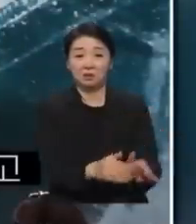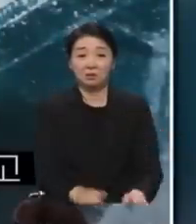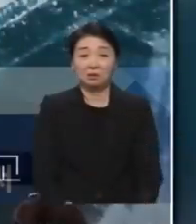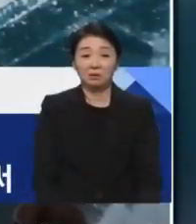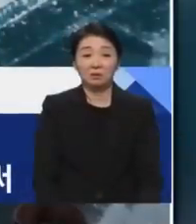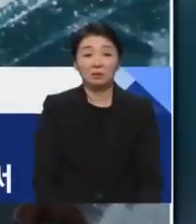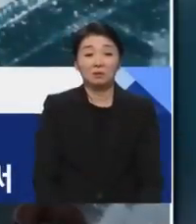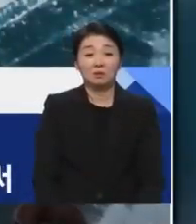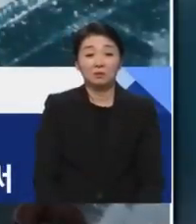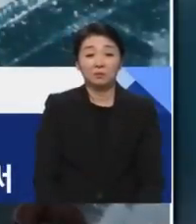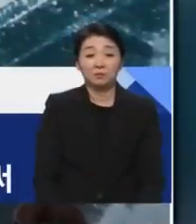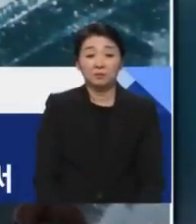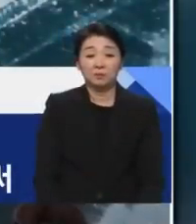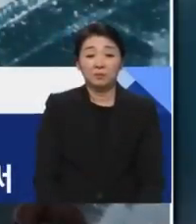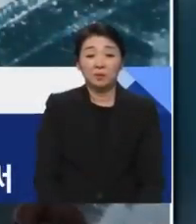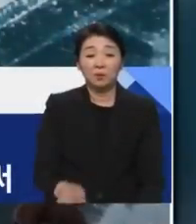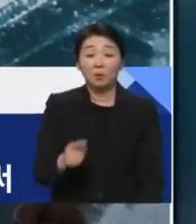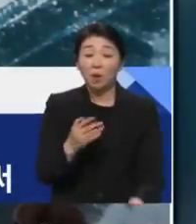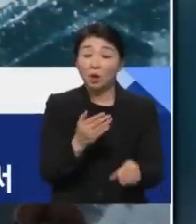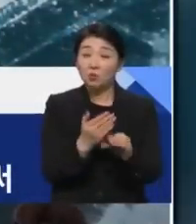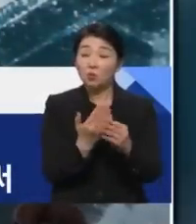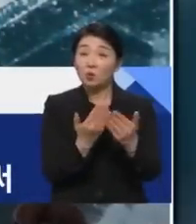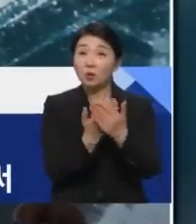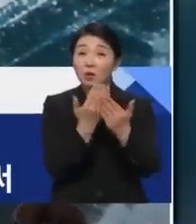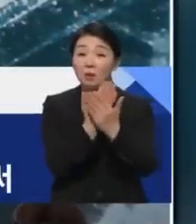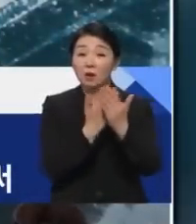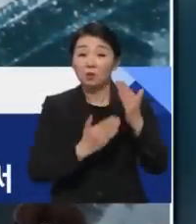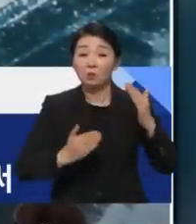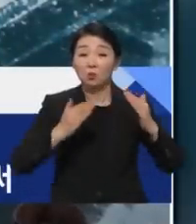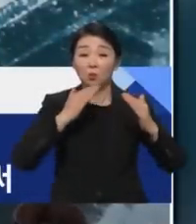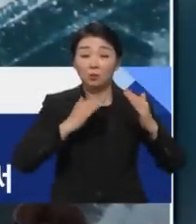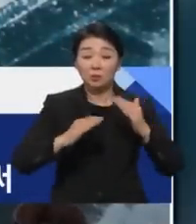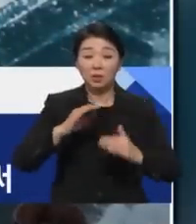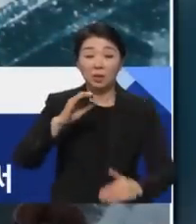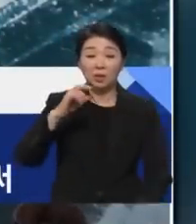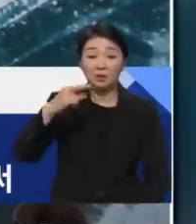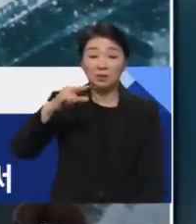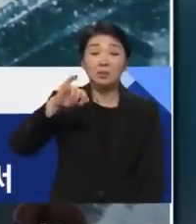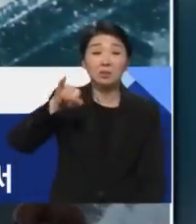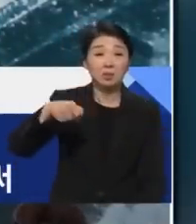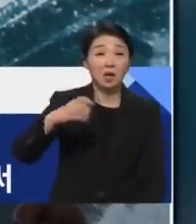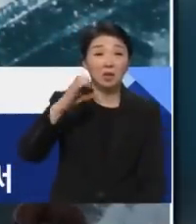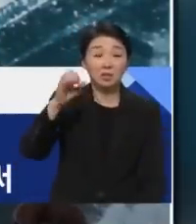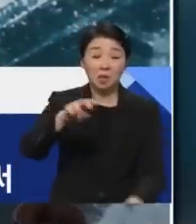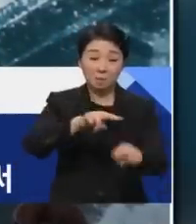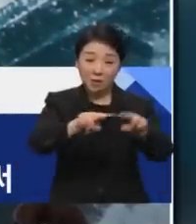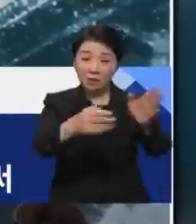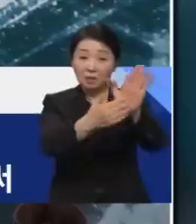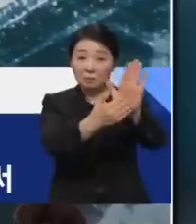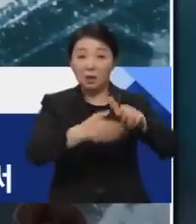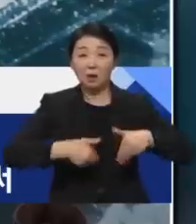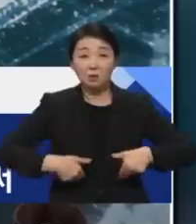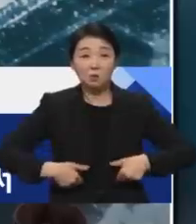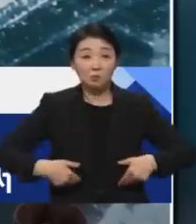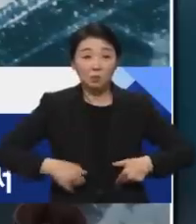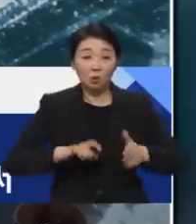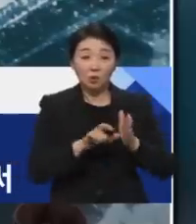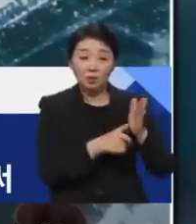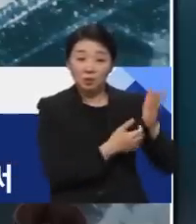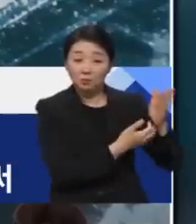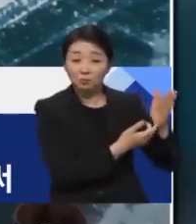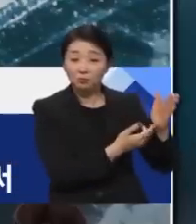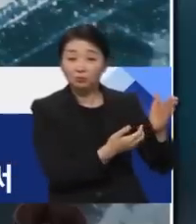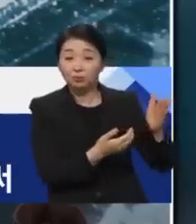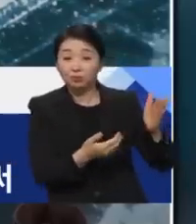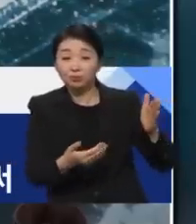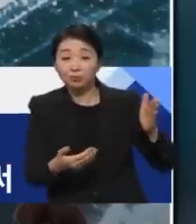이미 예고된 중도개발공사 GJC의 파산을 방지하고 또 날이 갈수록 증가하는